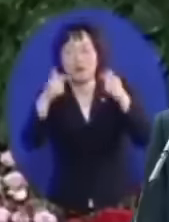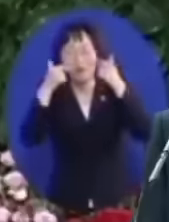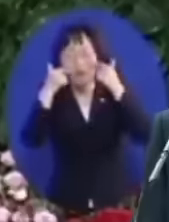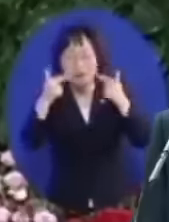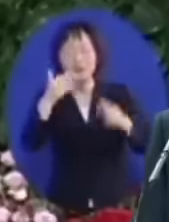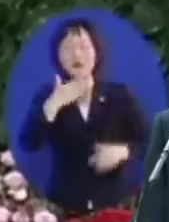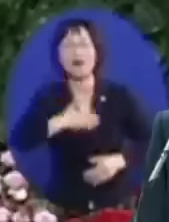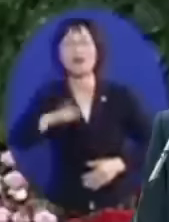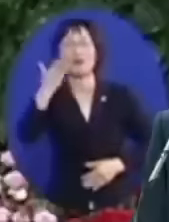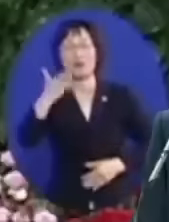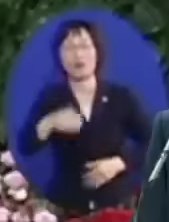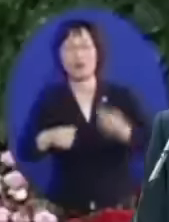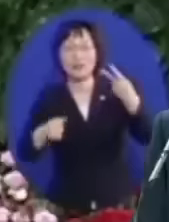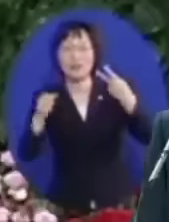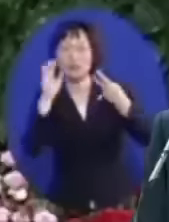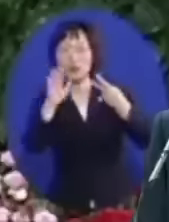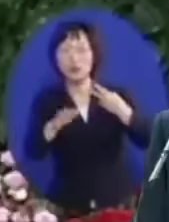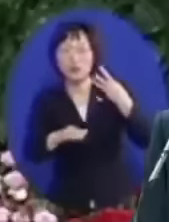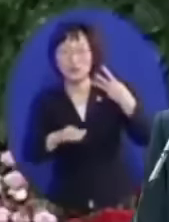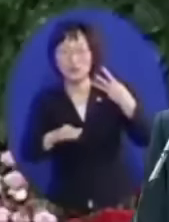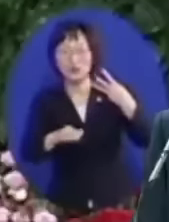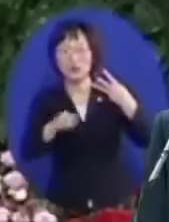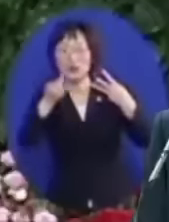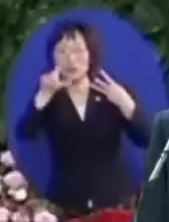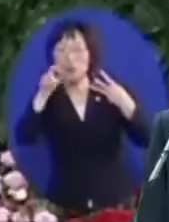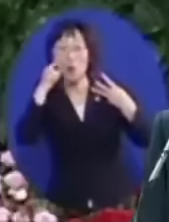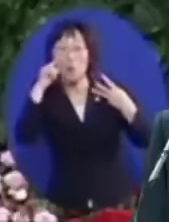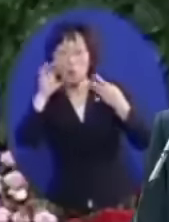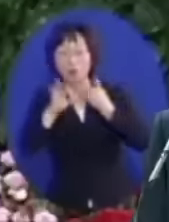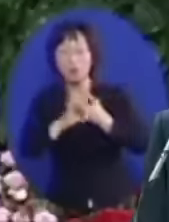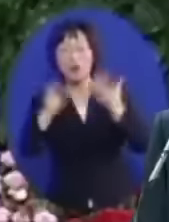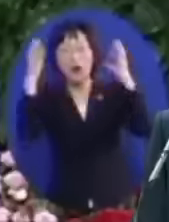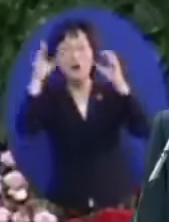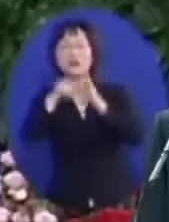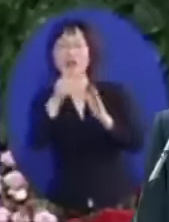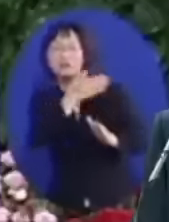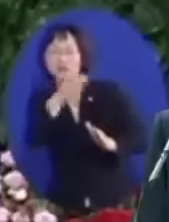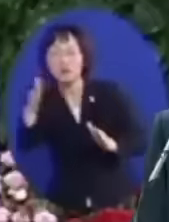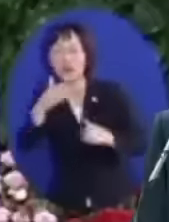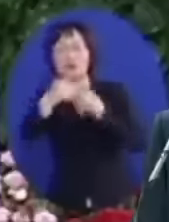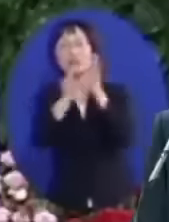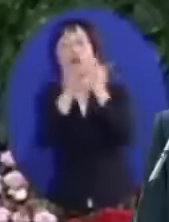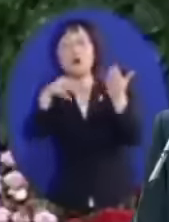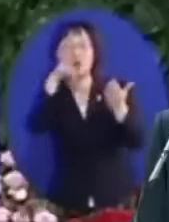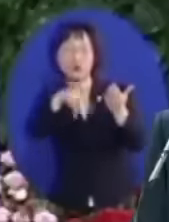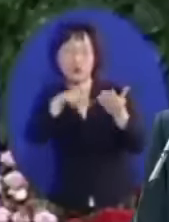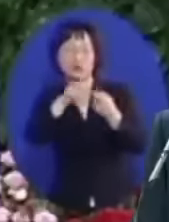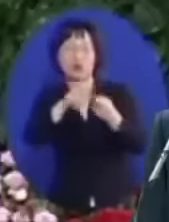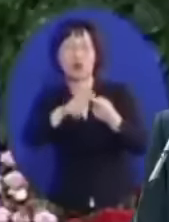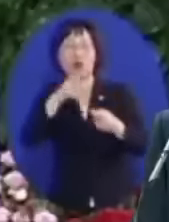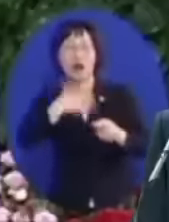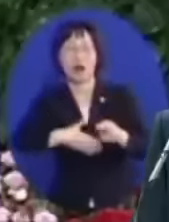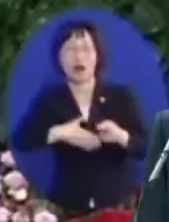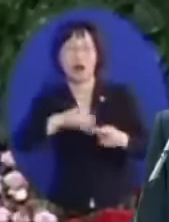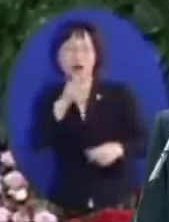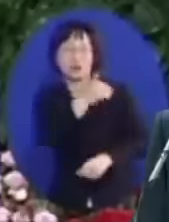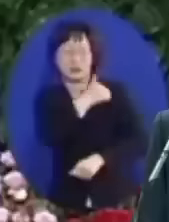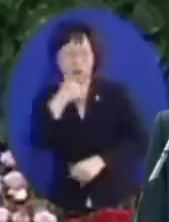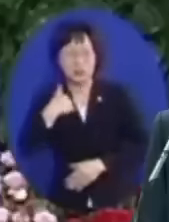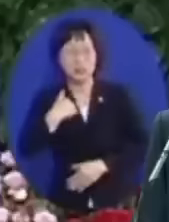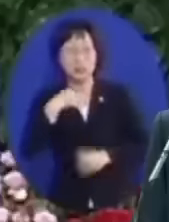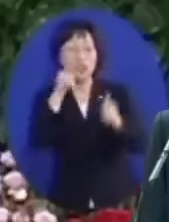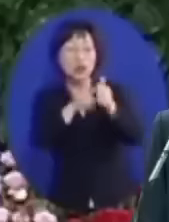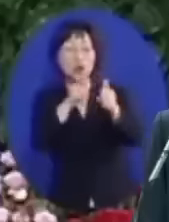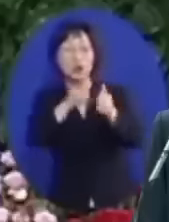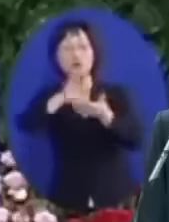것입니다. 디모데후서 3장 15절과 11절에 또 어려서부터 성경을 알았나니 성경은 능히 너로 하여금 그리스도 예수